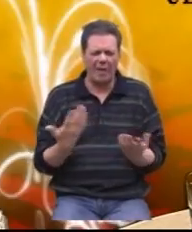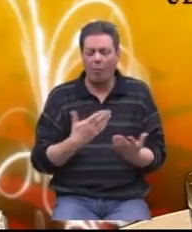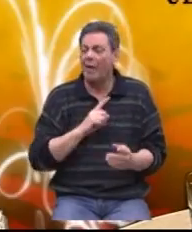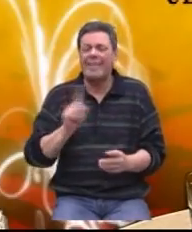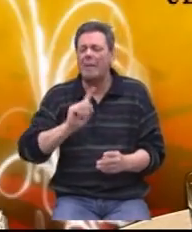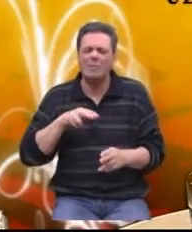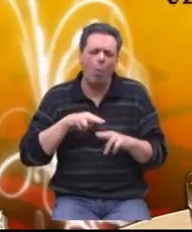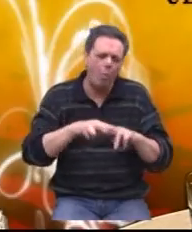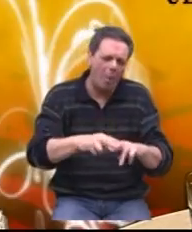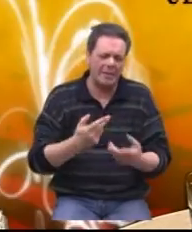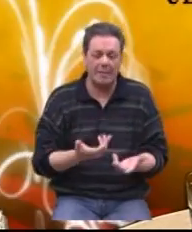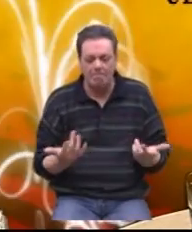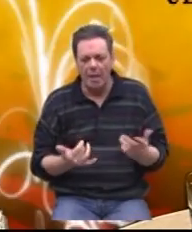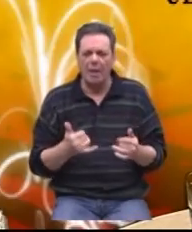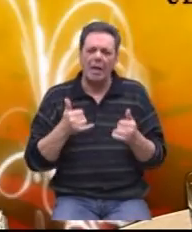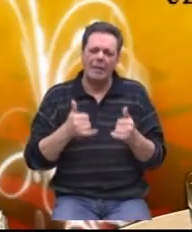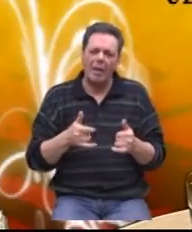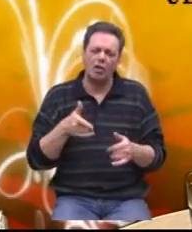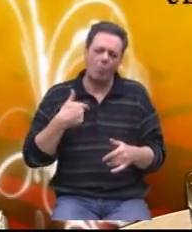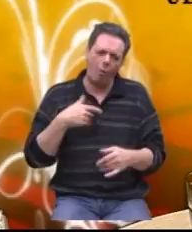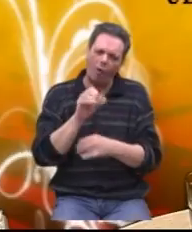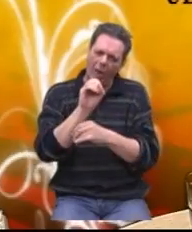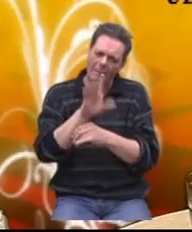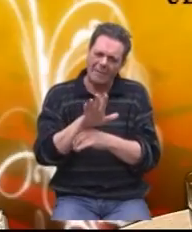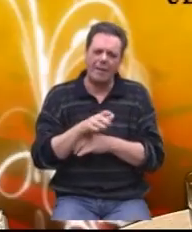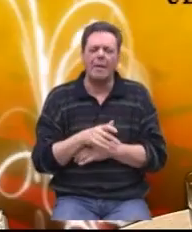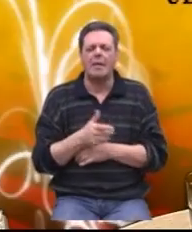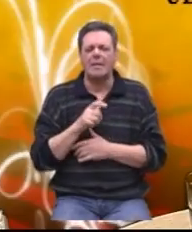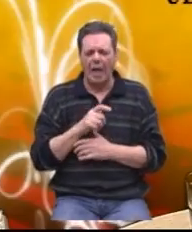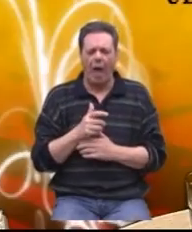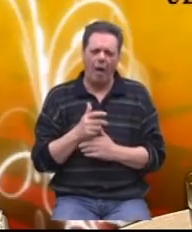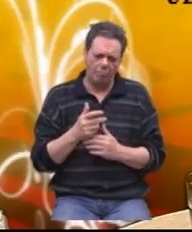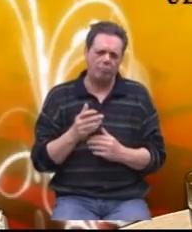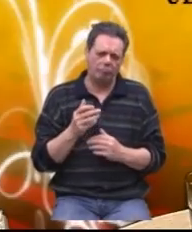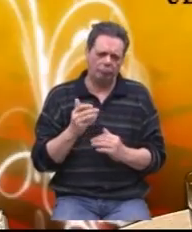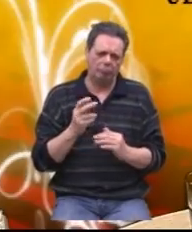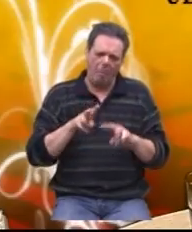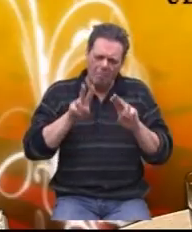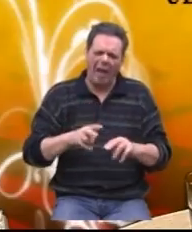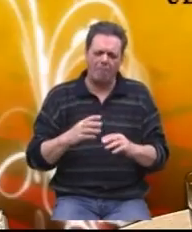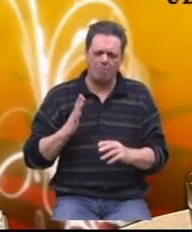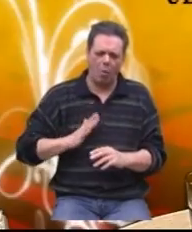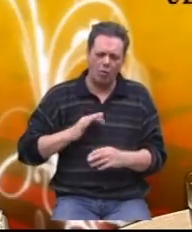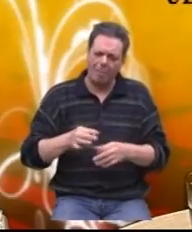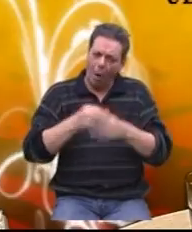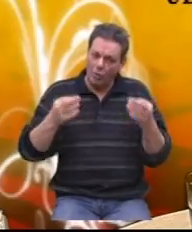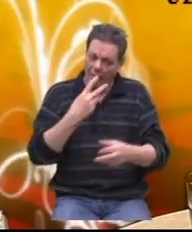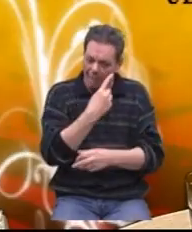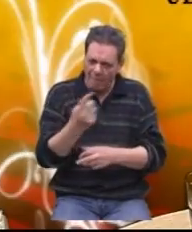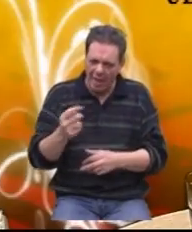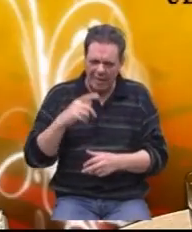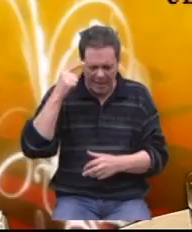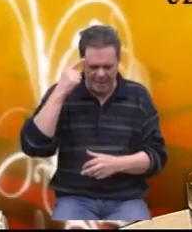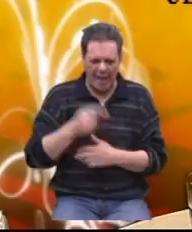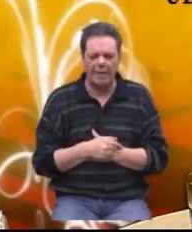bolnici, to ćemo danas u emisiji sa relevantnim gostima otkriti, vidjeti, znati.